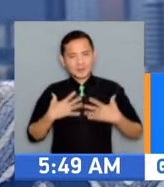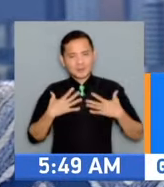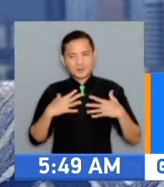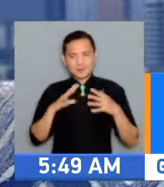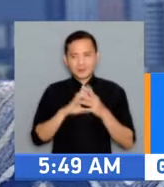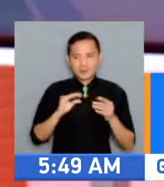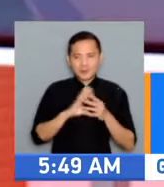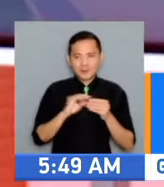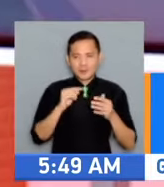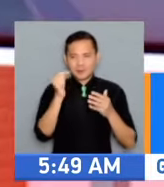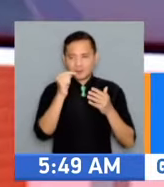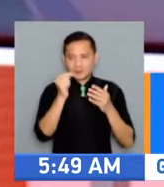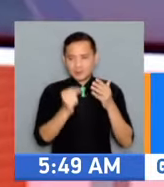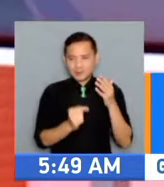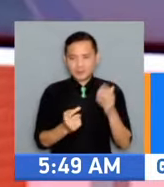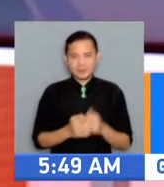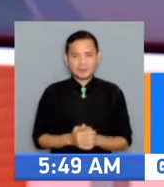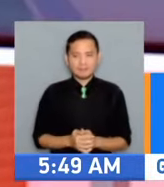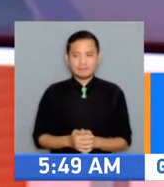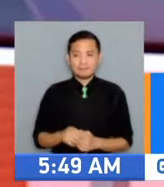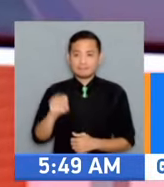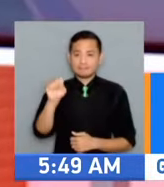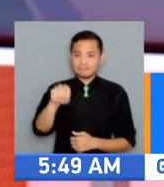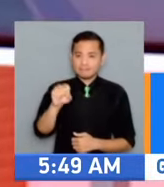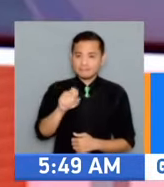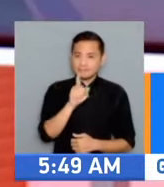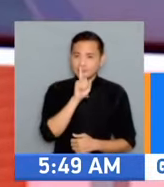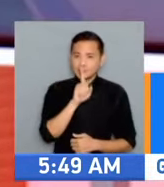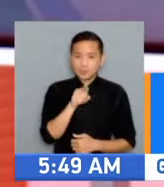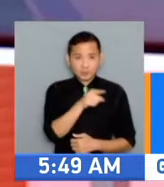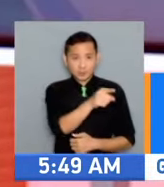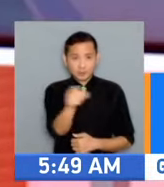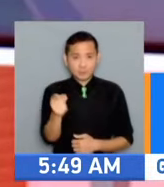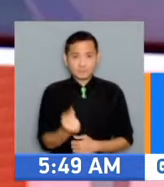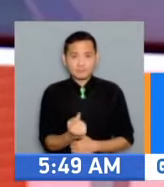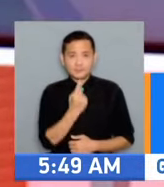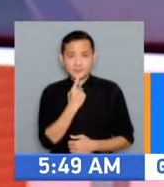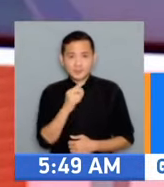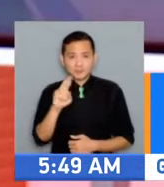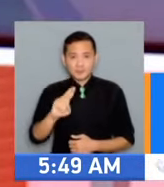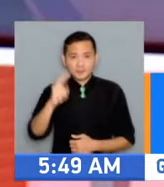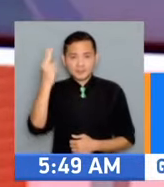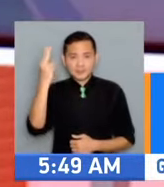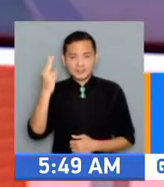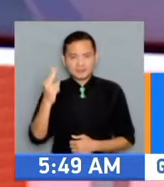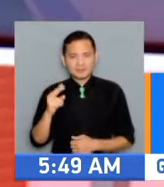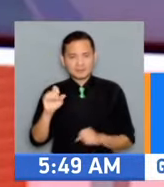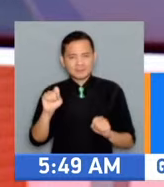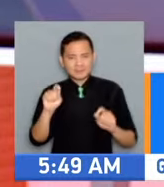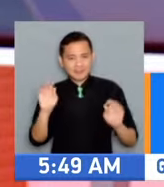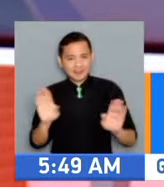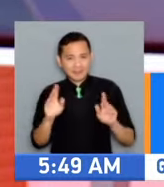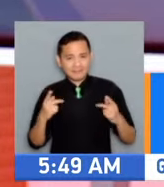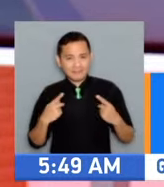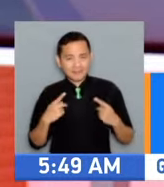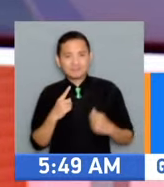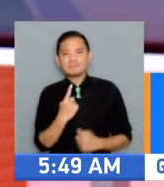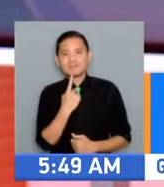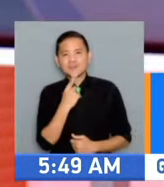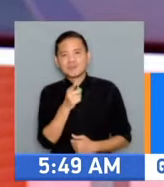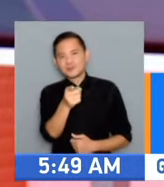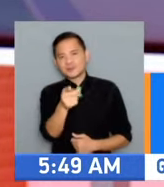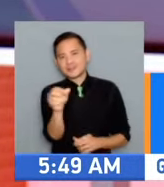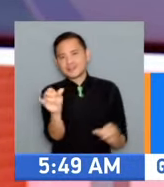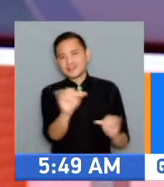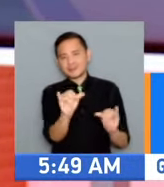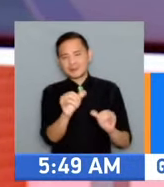balitaan. Ayan, sa mga nakakamiss sa Unang Hirit kahit weekend lang ang dumaan, we missed you too! Kaya gusto rin namin kayong makita. Wow, gusto